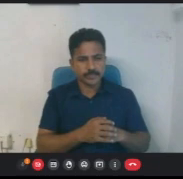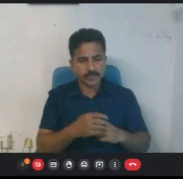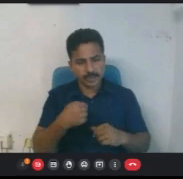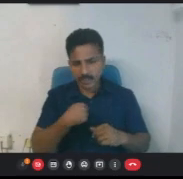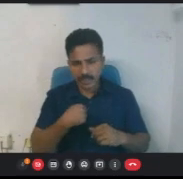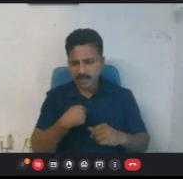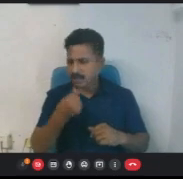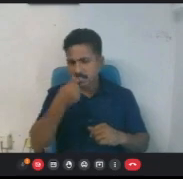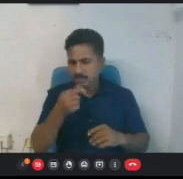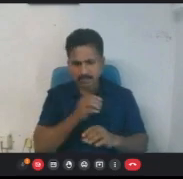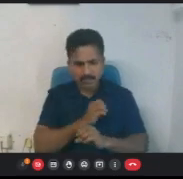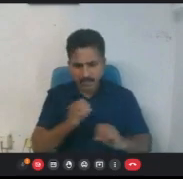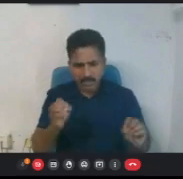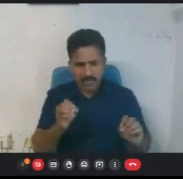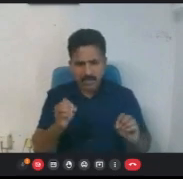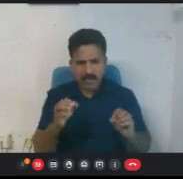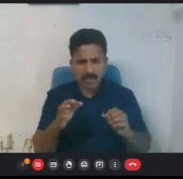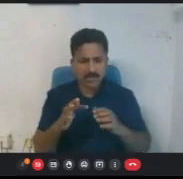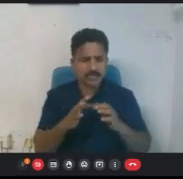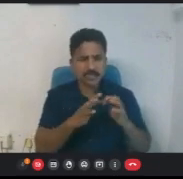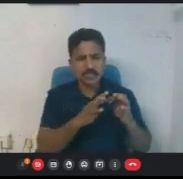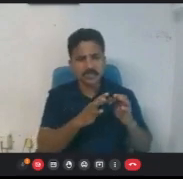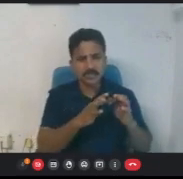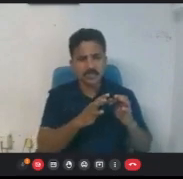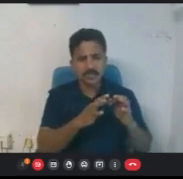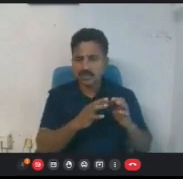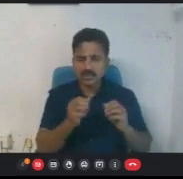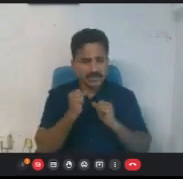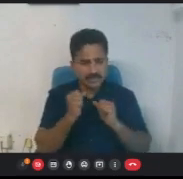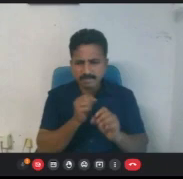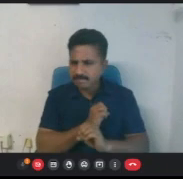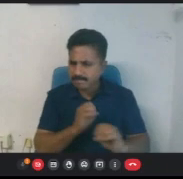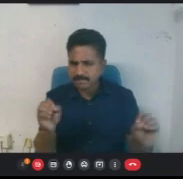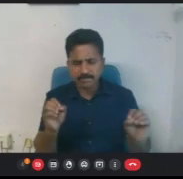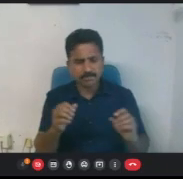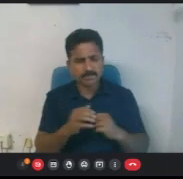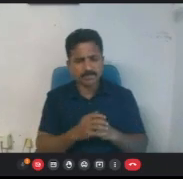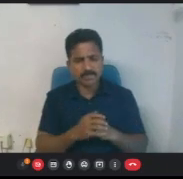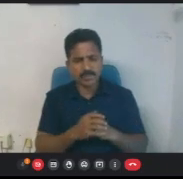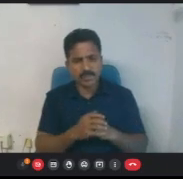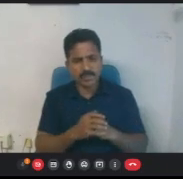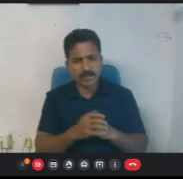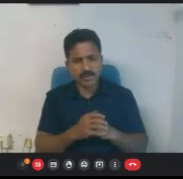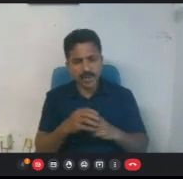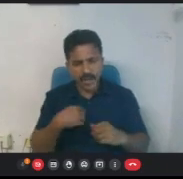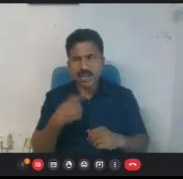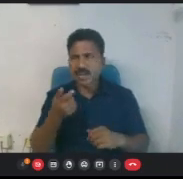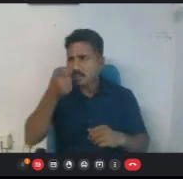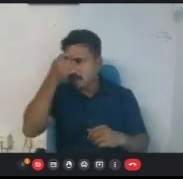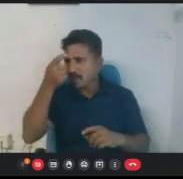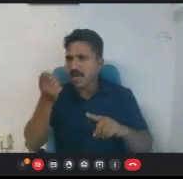ഒന്നും കഴിക്കുന്നുണ്ടായിരുന്നില്ല, എനിക്ക് പ്രത്യേകിച്ച് ഒരു ബുദ്ധിമുട്ടുകളും ഉണ്ടായിരുന്നില്ല. അതുകൊണ്ടാണ് എനിക്ക് എന്താണ്